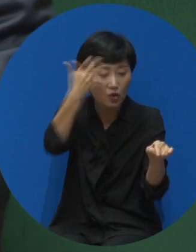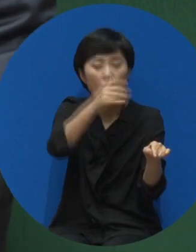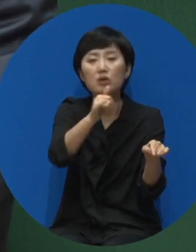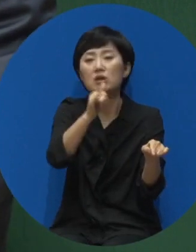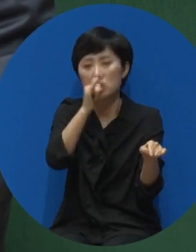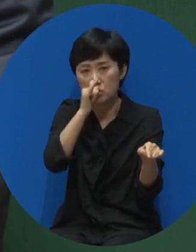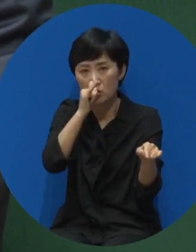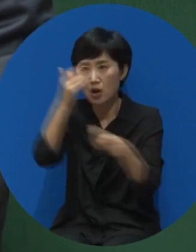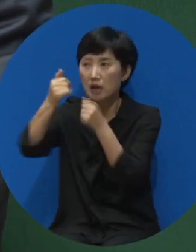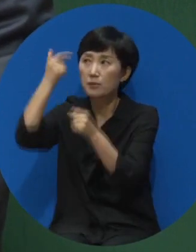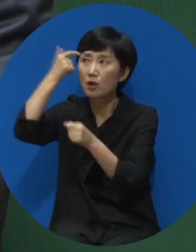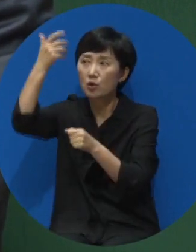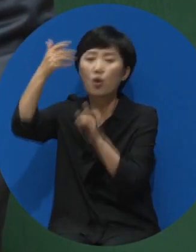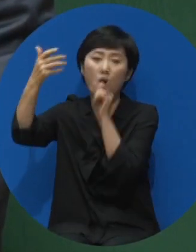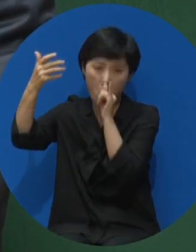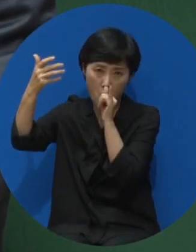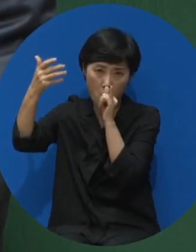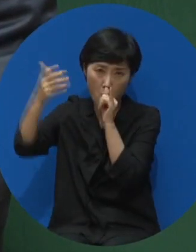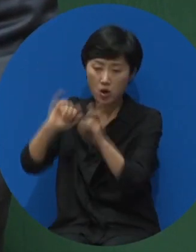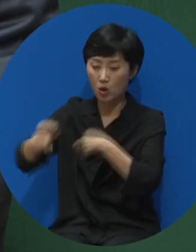겁니다.